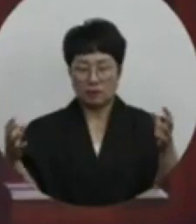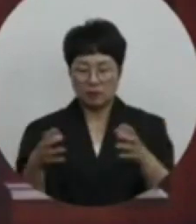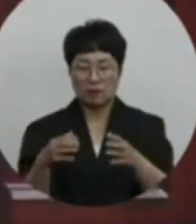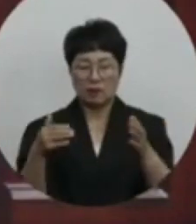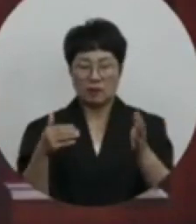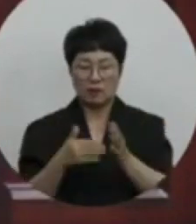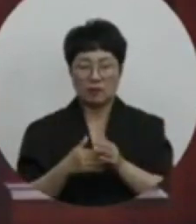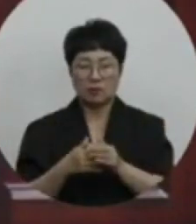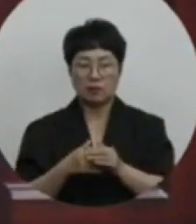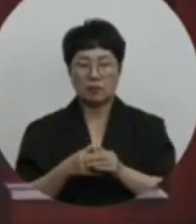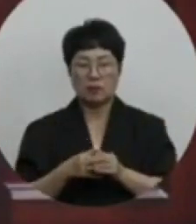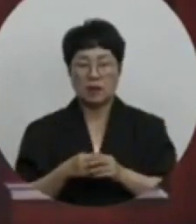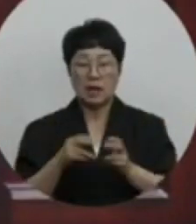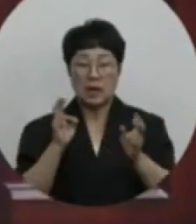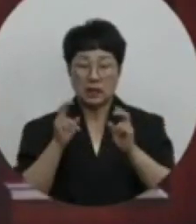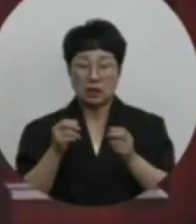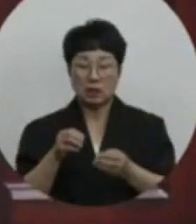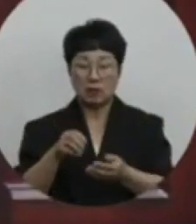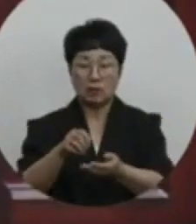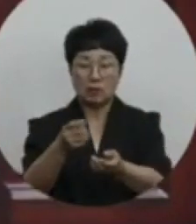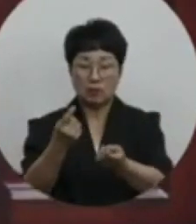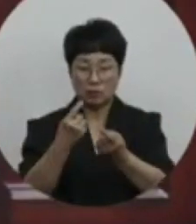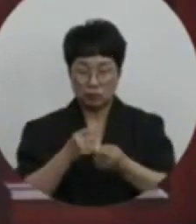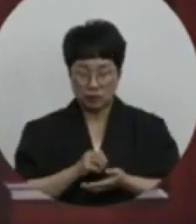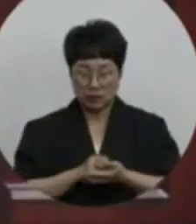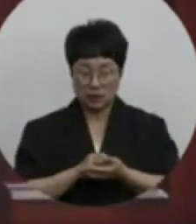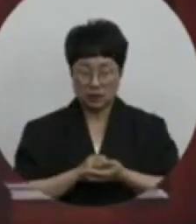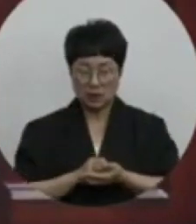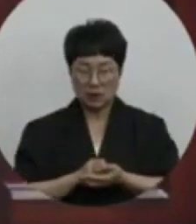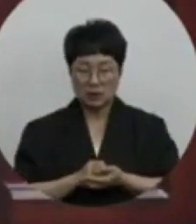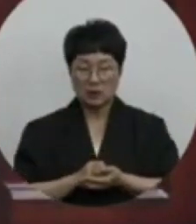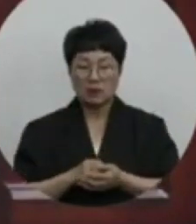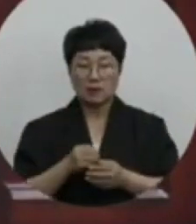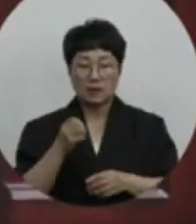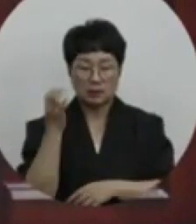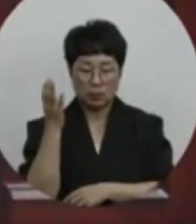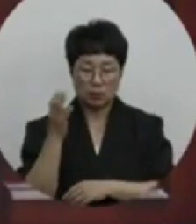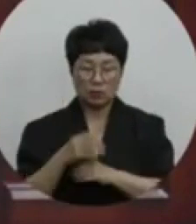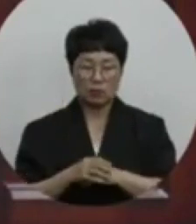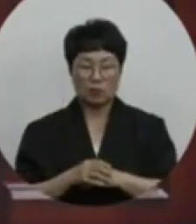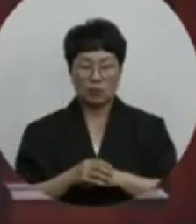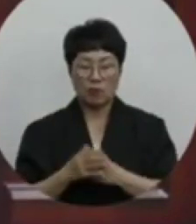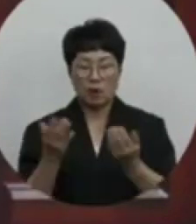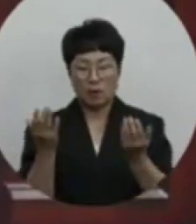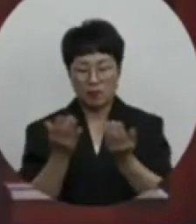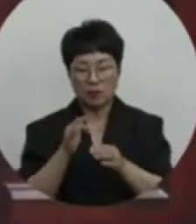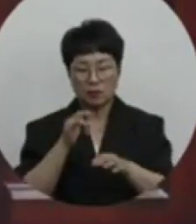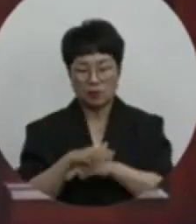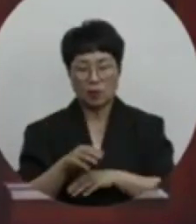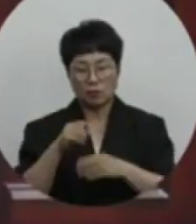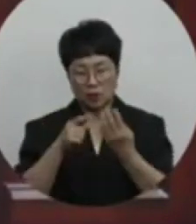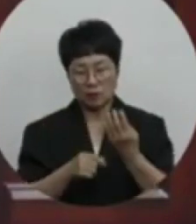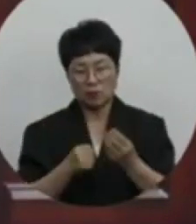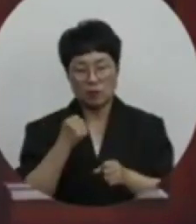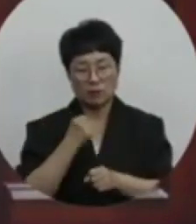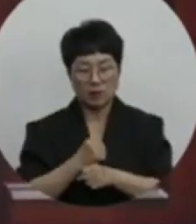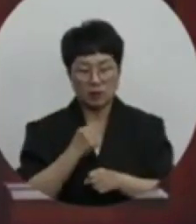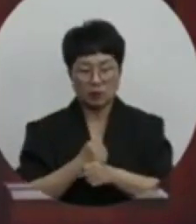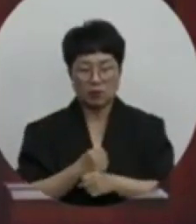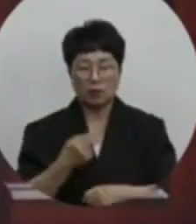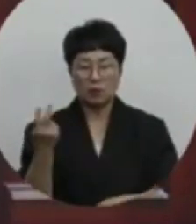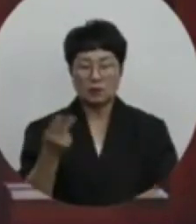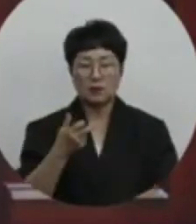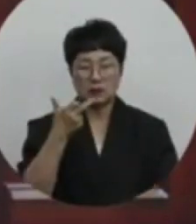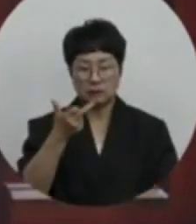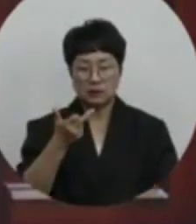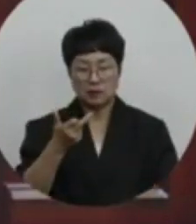시작했습니다. 기업 유치 전략을 바탕으로 지속적인 기업 맞춤형 프로그램을 만들어 시행하였고